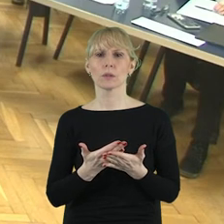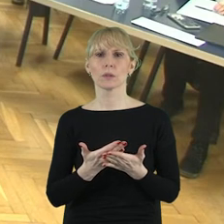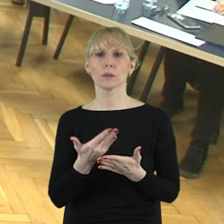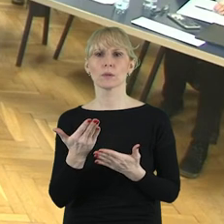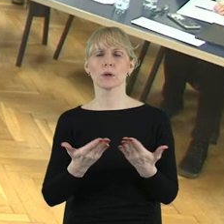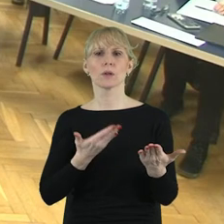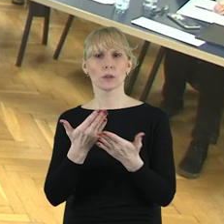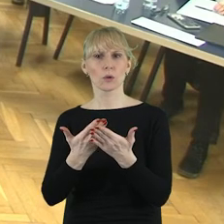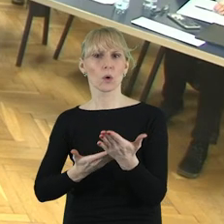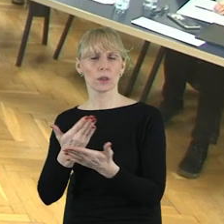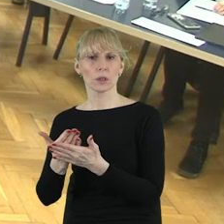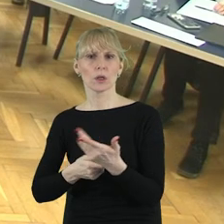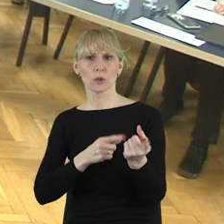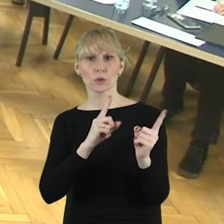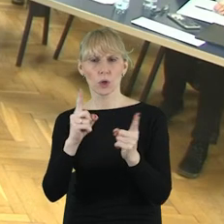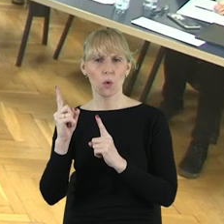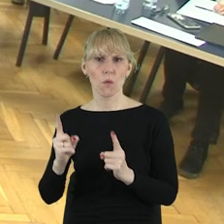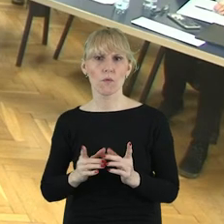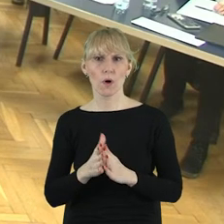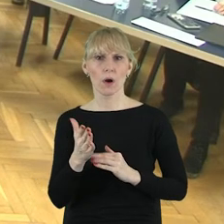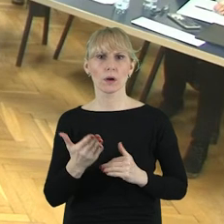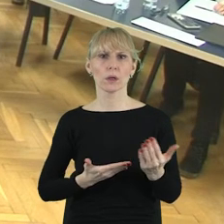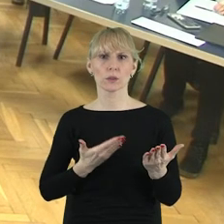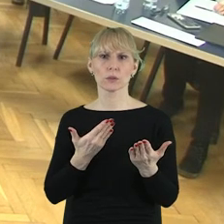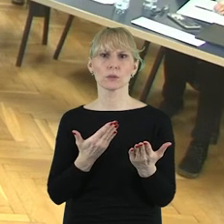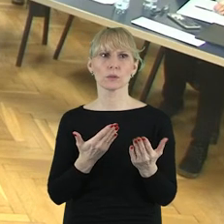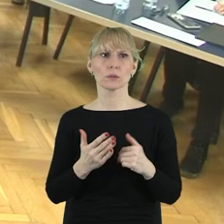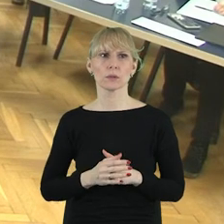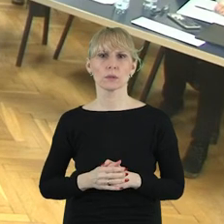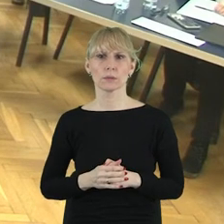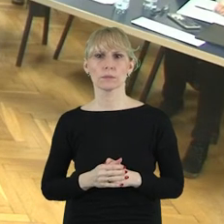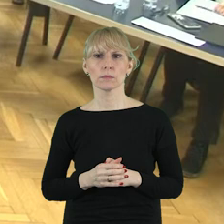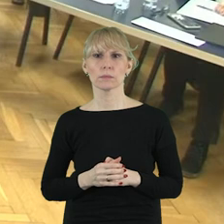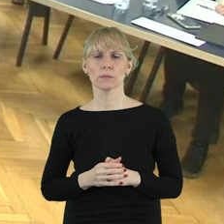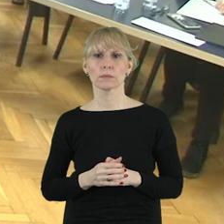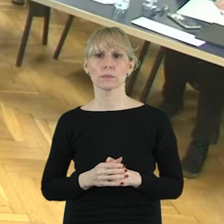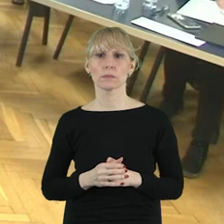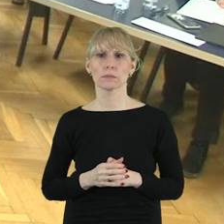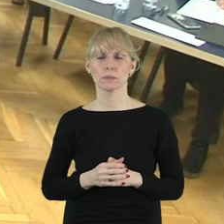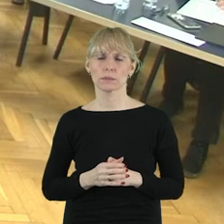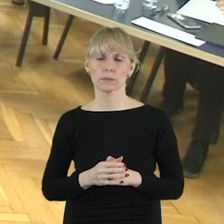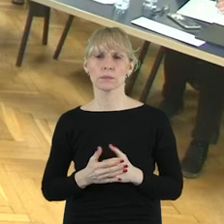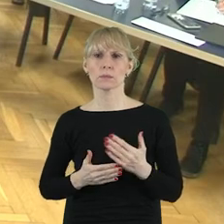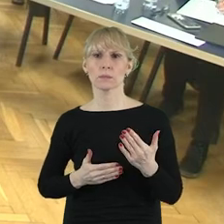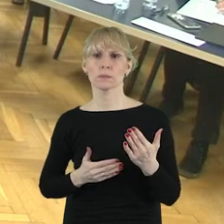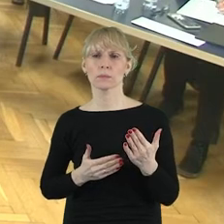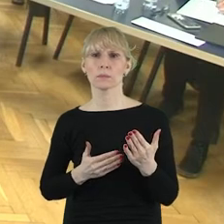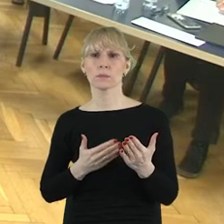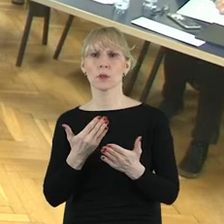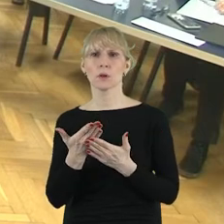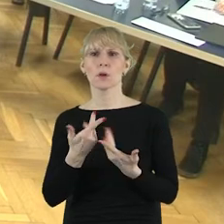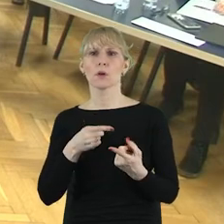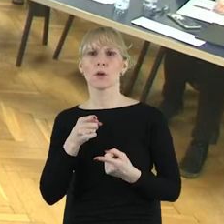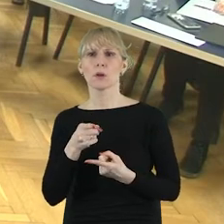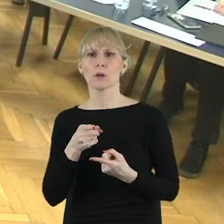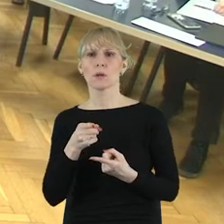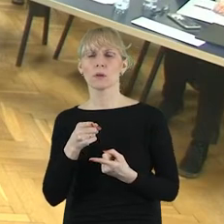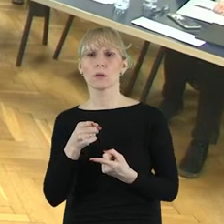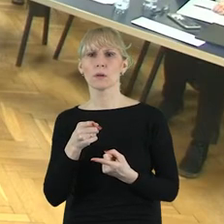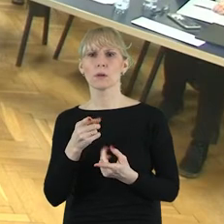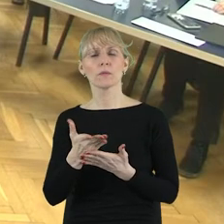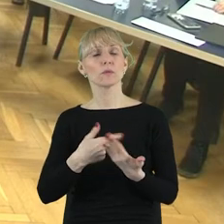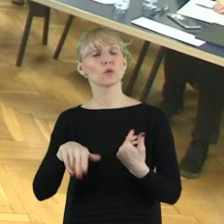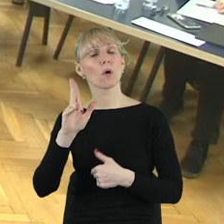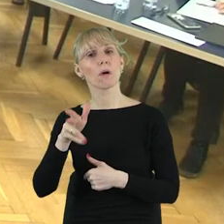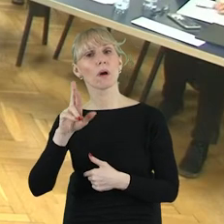marszałka, składając uwagi do dokumentacji konkursowej drugiego naboru do Ministerstwa Rolnictwa o dopuszczeniu zarejestrowanych